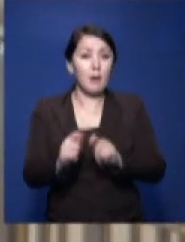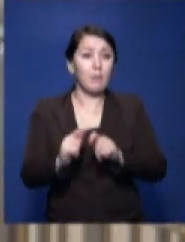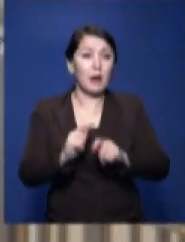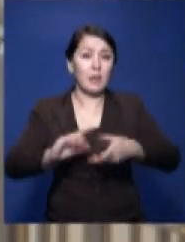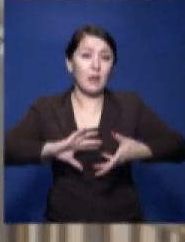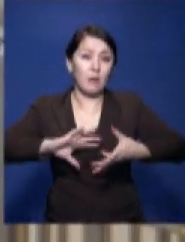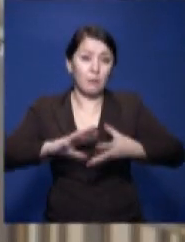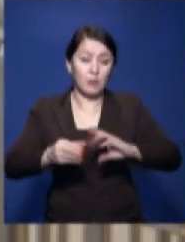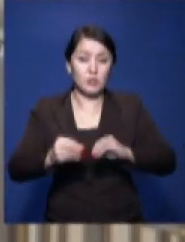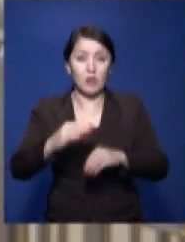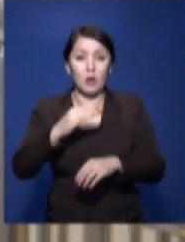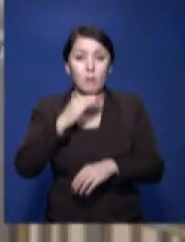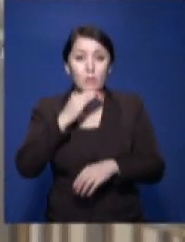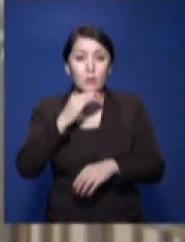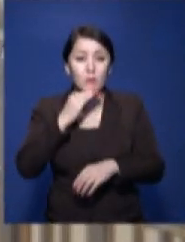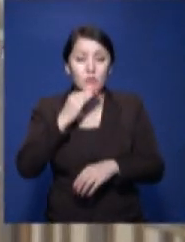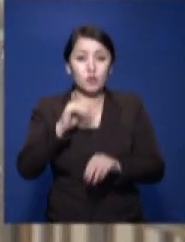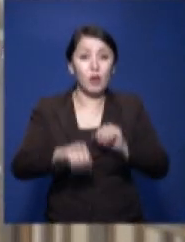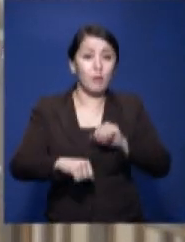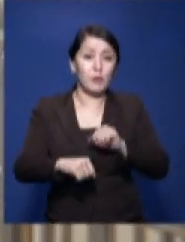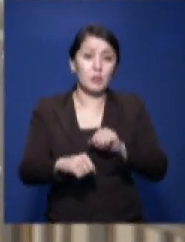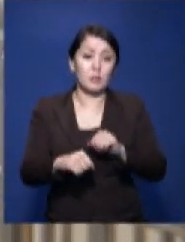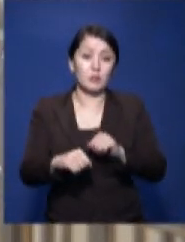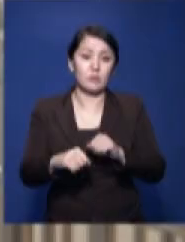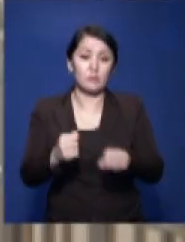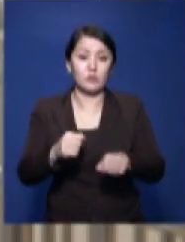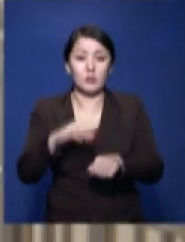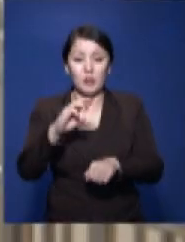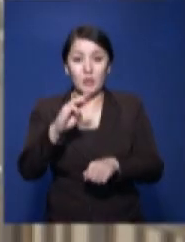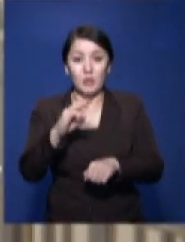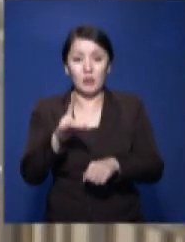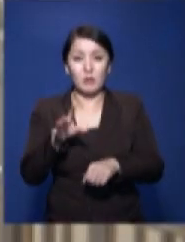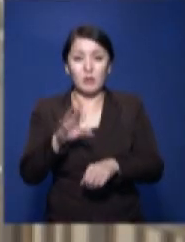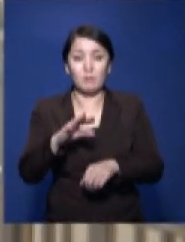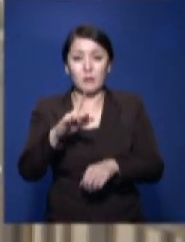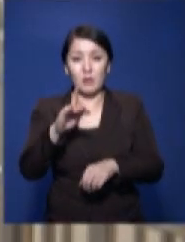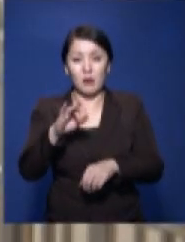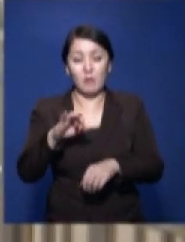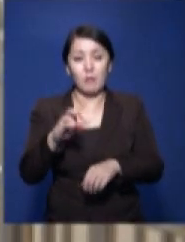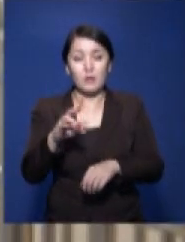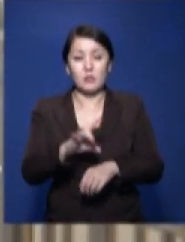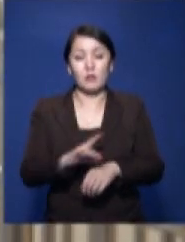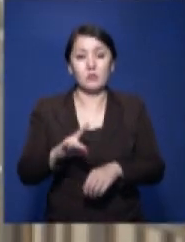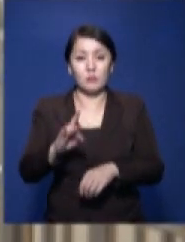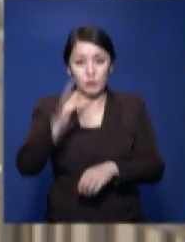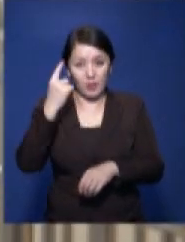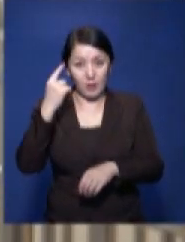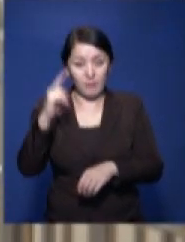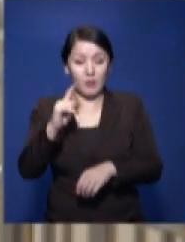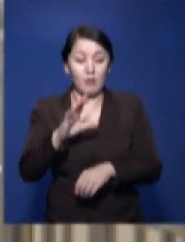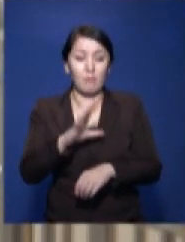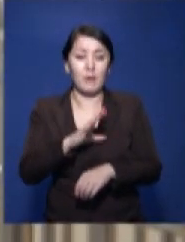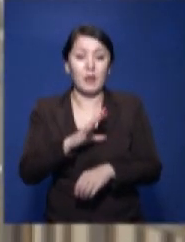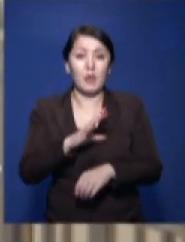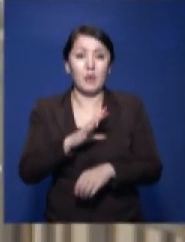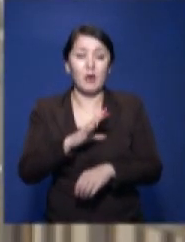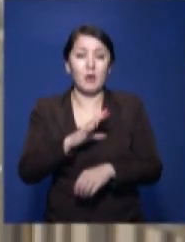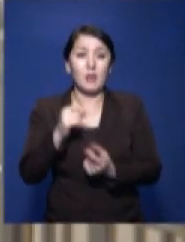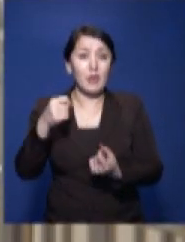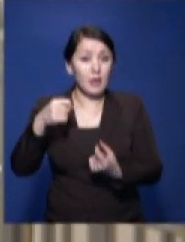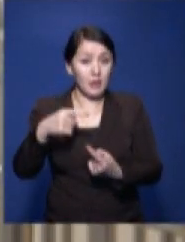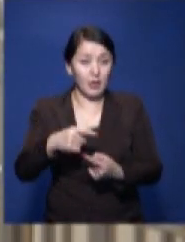нәтижесінде ең көп жіберілген бұзушылықтар Тимирязев ауданында, Ғабит Мүсірепов ауданында анықталды.